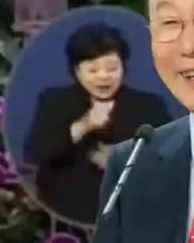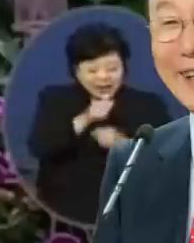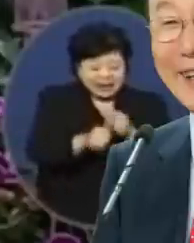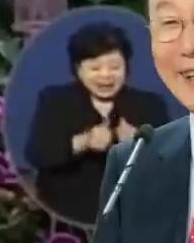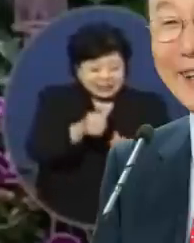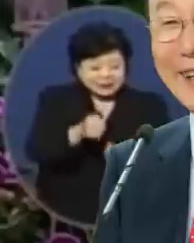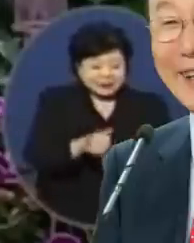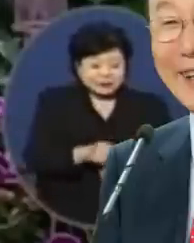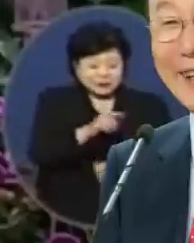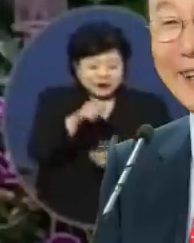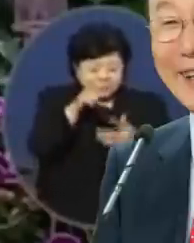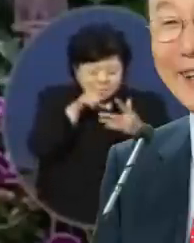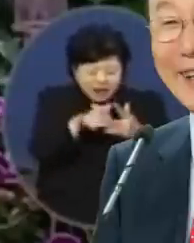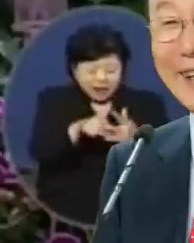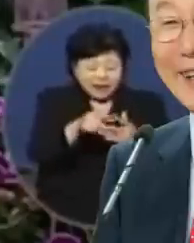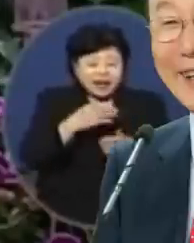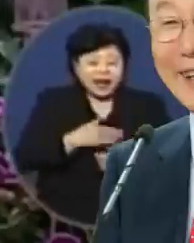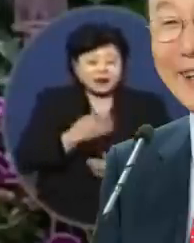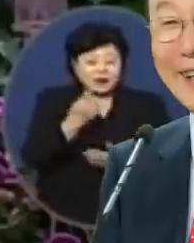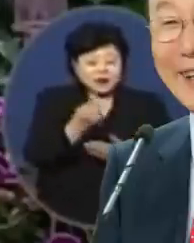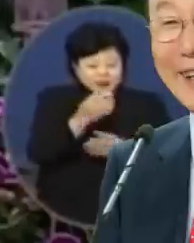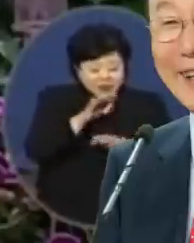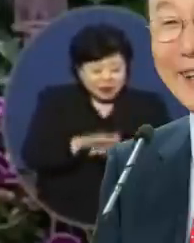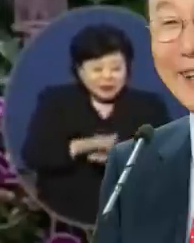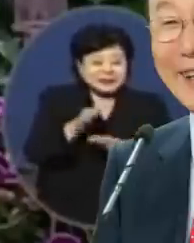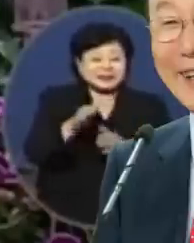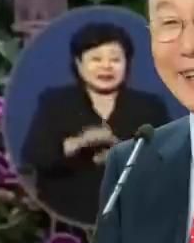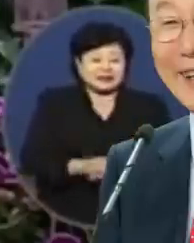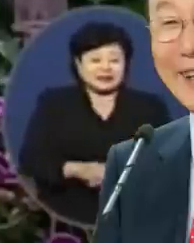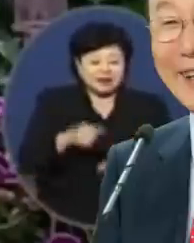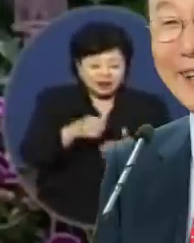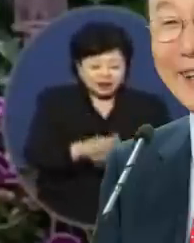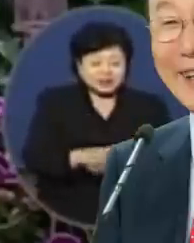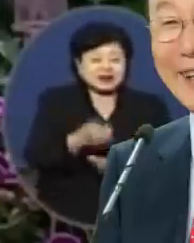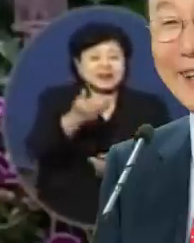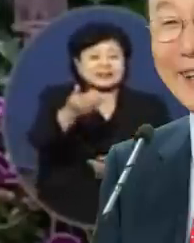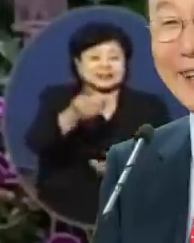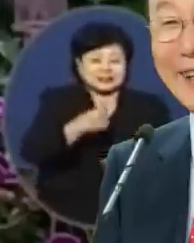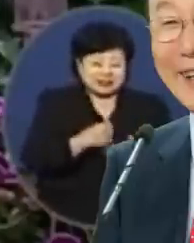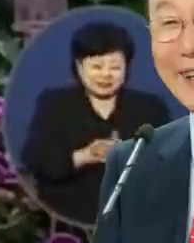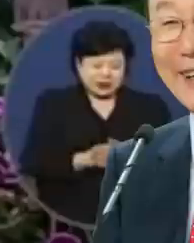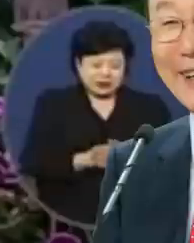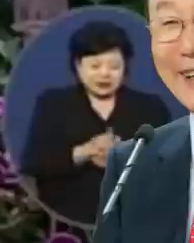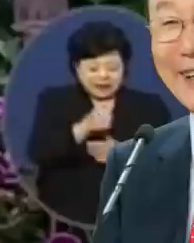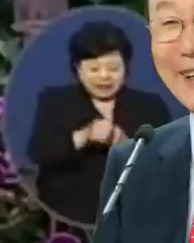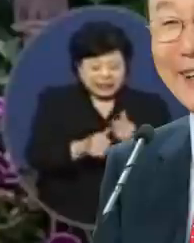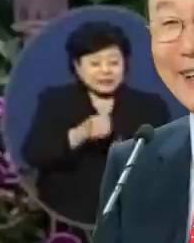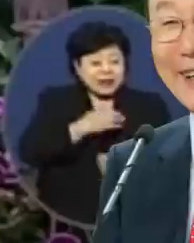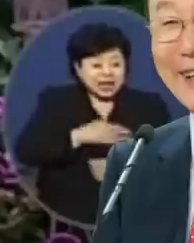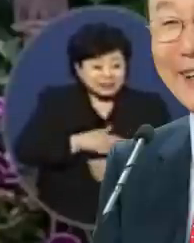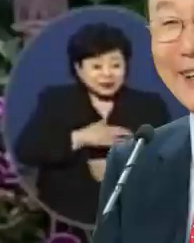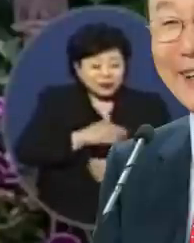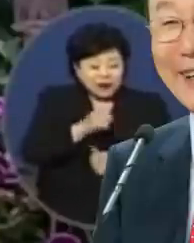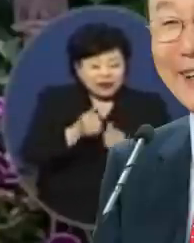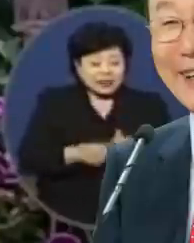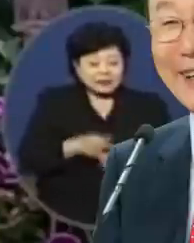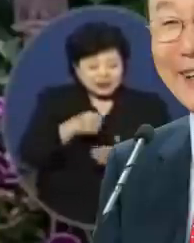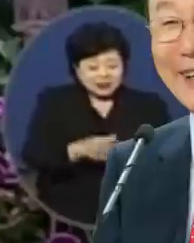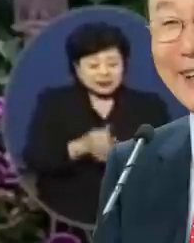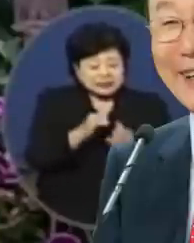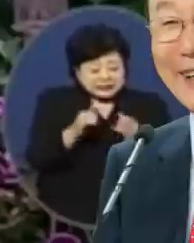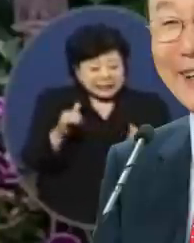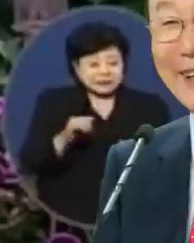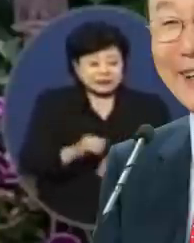하나님이 여러분을 여기 와서 예배도록 정해놓으신 것입니다. 그러므로 하나님이 아시고 하나님이 정한